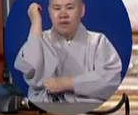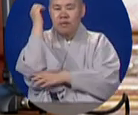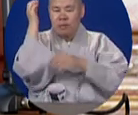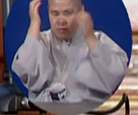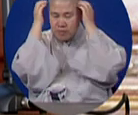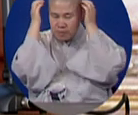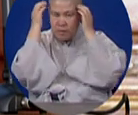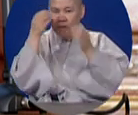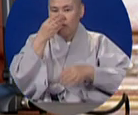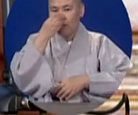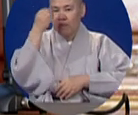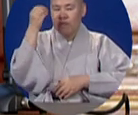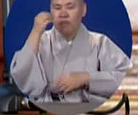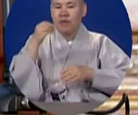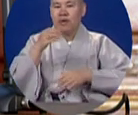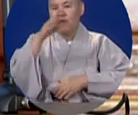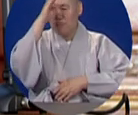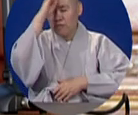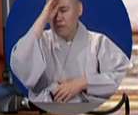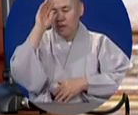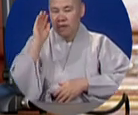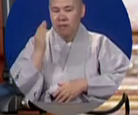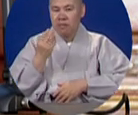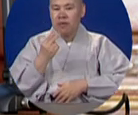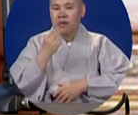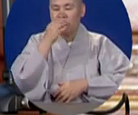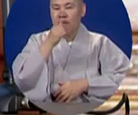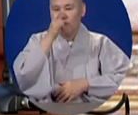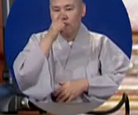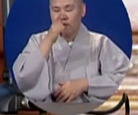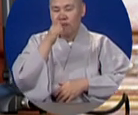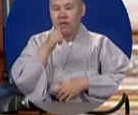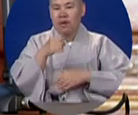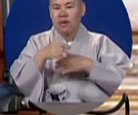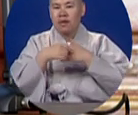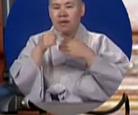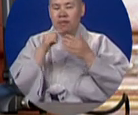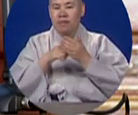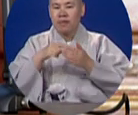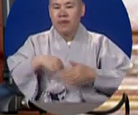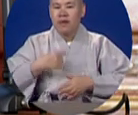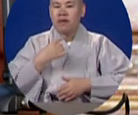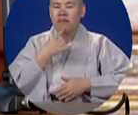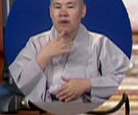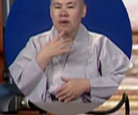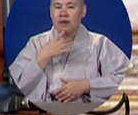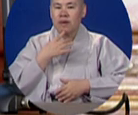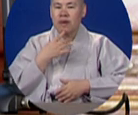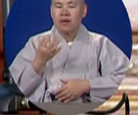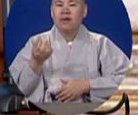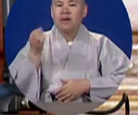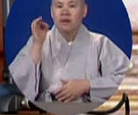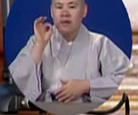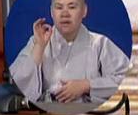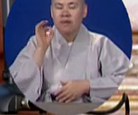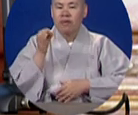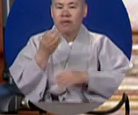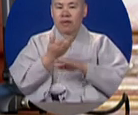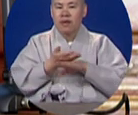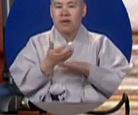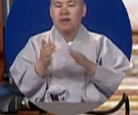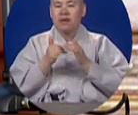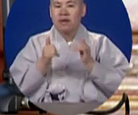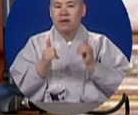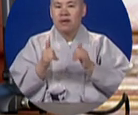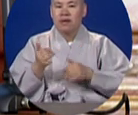질병입니다 그게 그게 중생심이에요 왜 그러냐면 자기만 인정하고 다른이 인정하지 않는 게